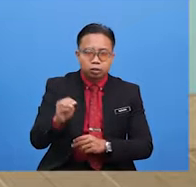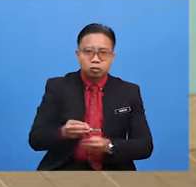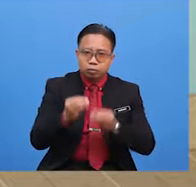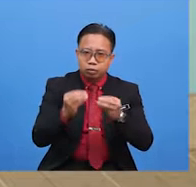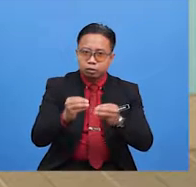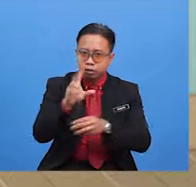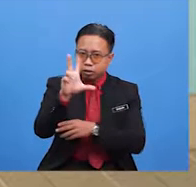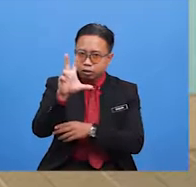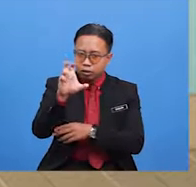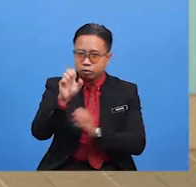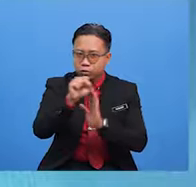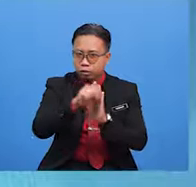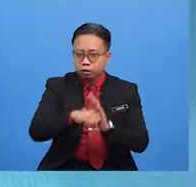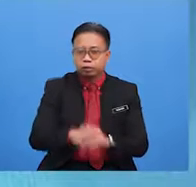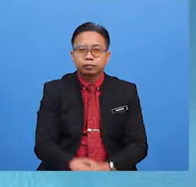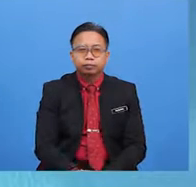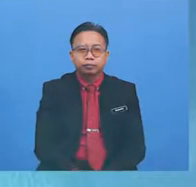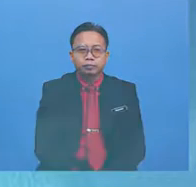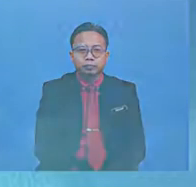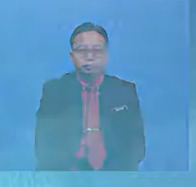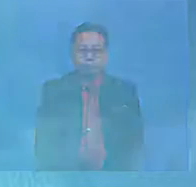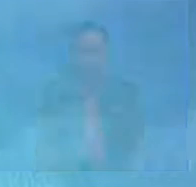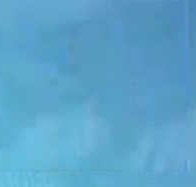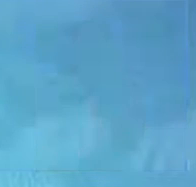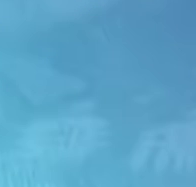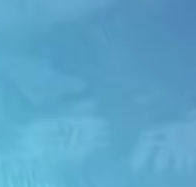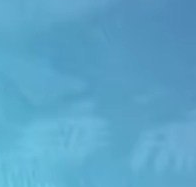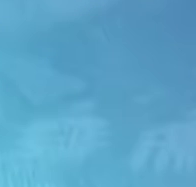diberi masa 30 saat.